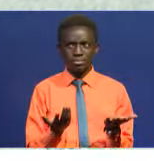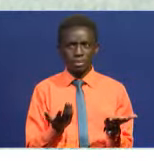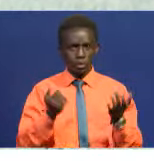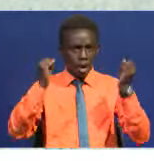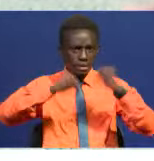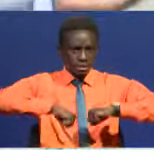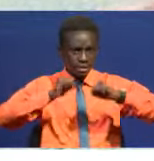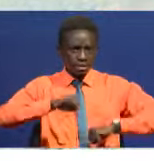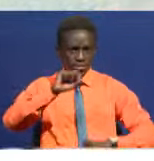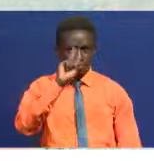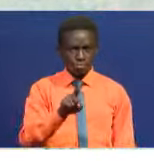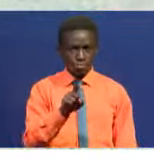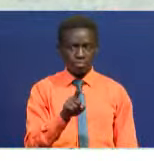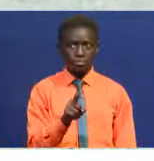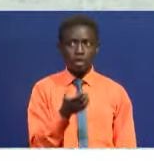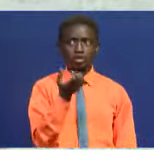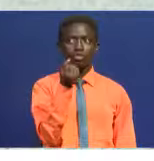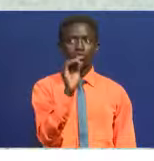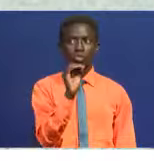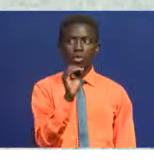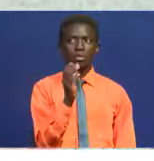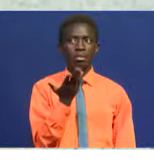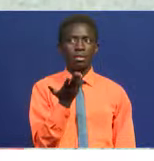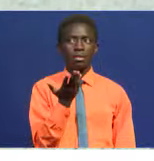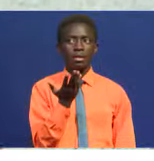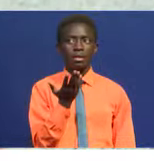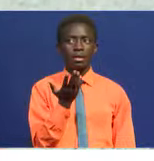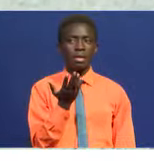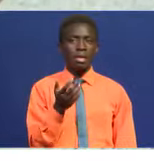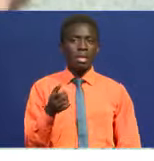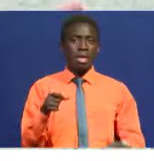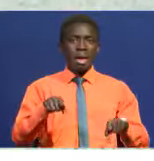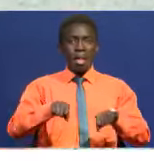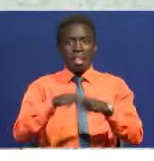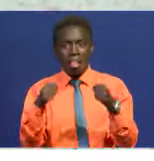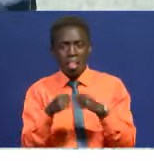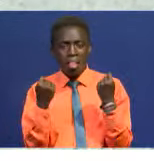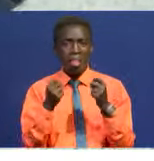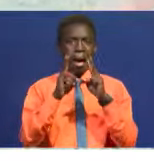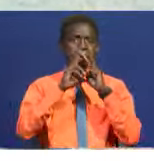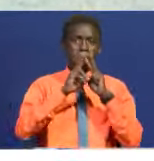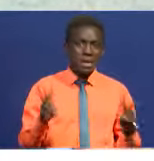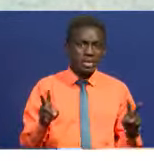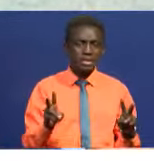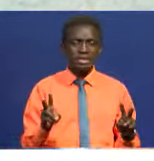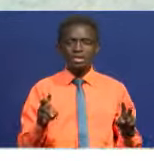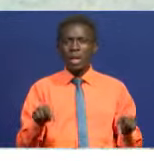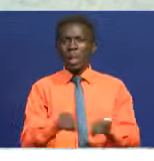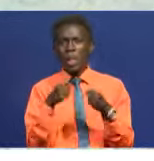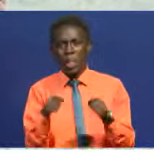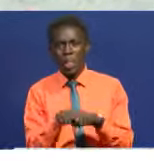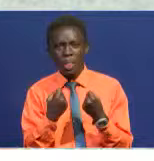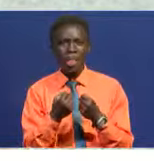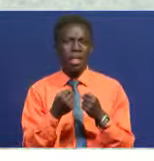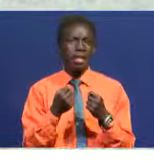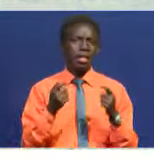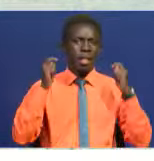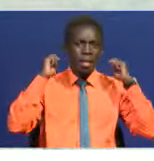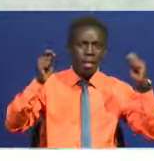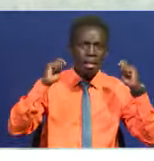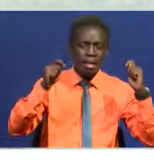Tunakubaliana? So hakuna haja ya kuharibu amani ya nchi. Hakuna haja ya mulete fujo Kenya. Hakuna haja